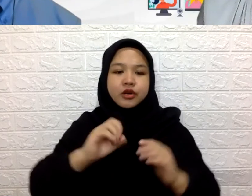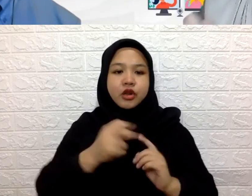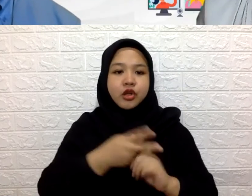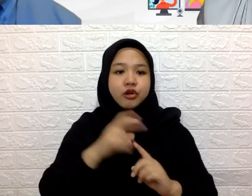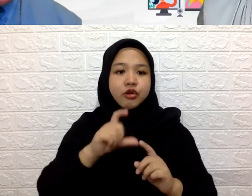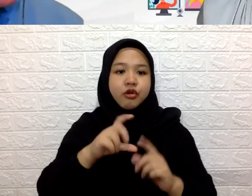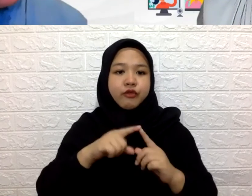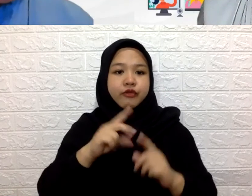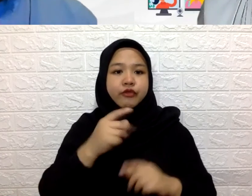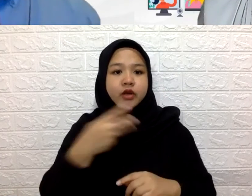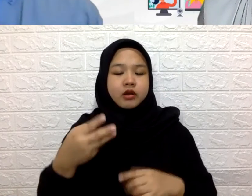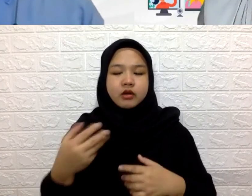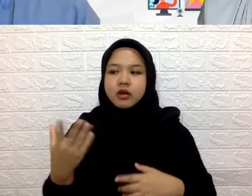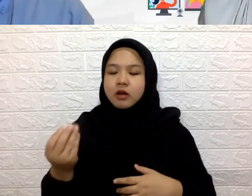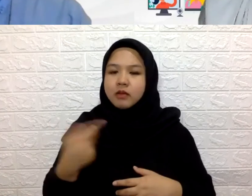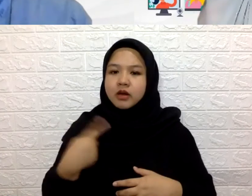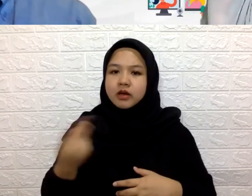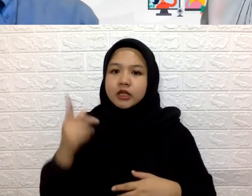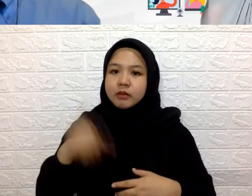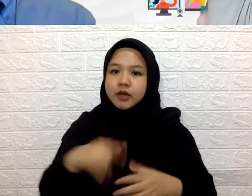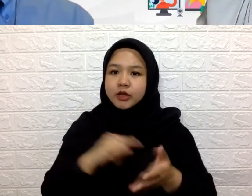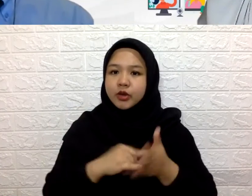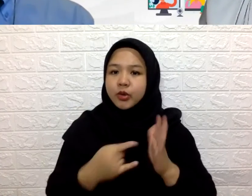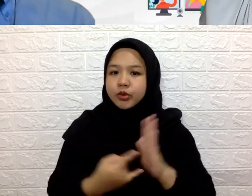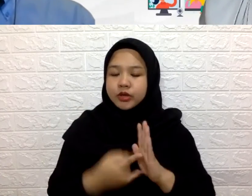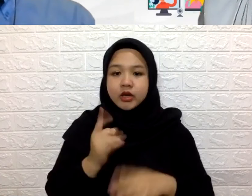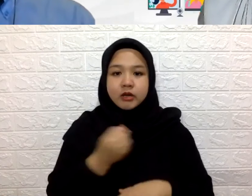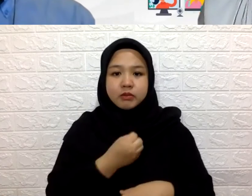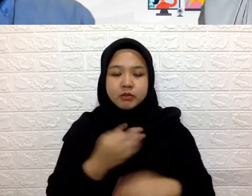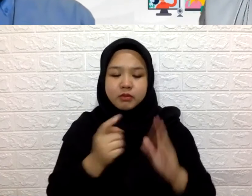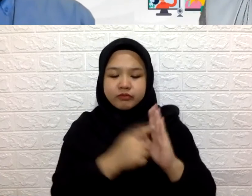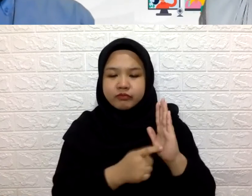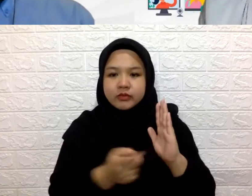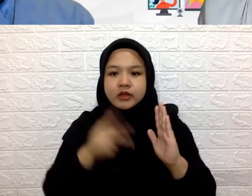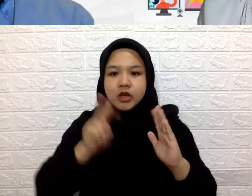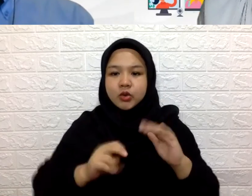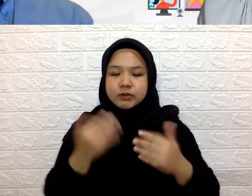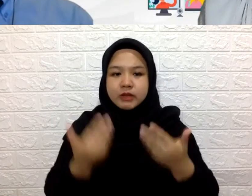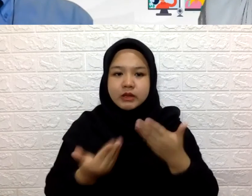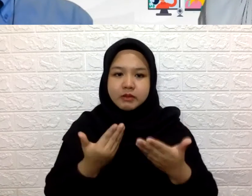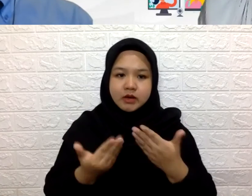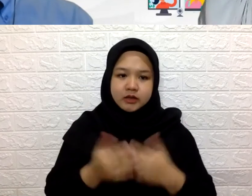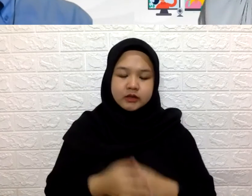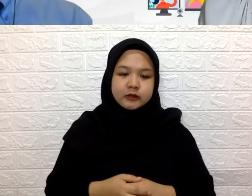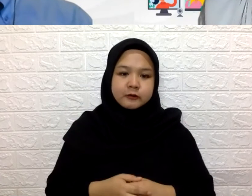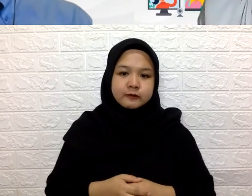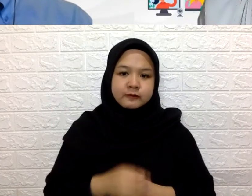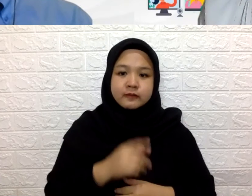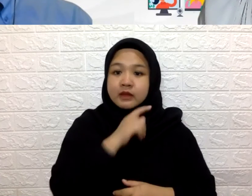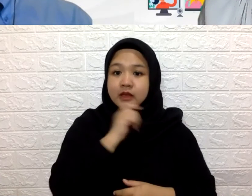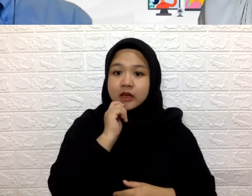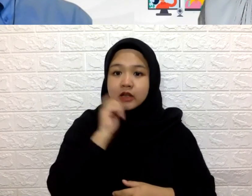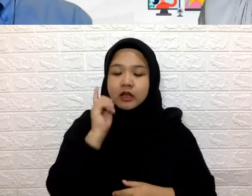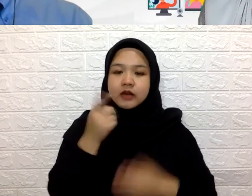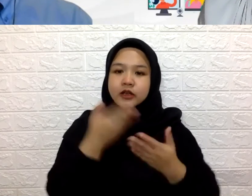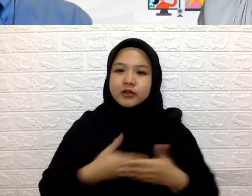mengenai kapan kita menggunakan teknologi gitu. Ada beberapa poin yang harus kita pertimbangkan di situ. Dan yang menarik juga ternyata ada situasi yang